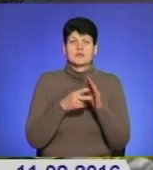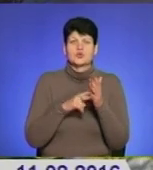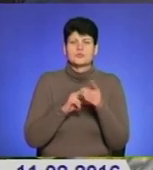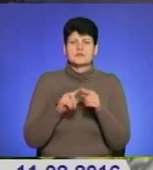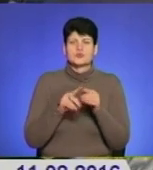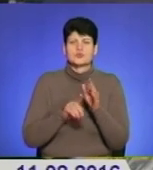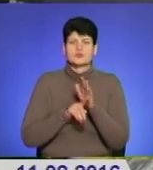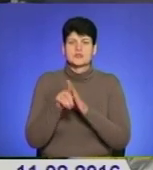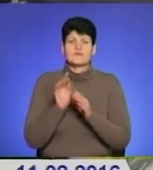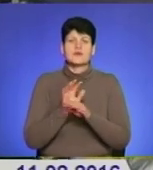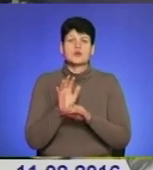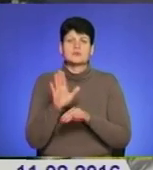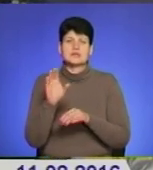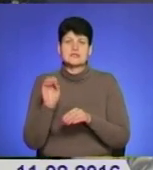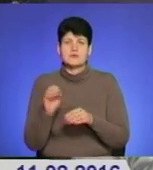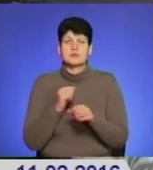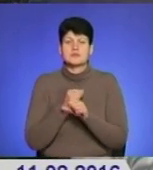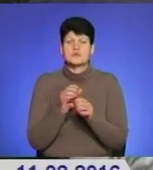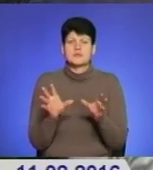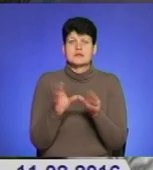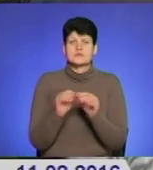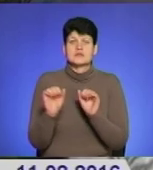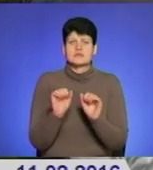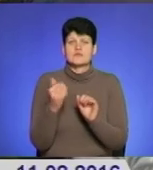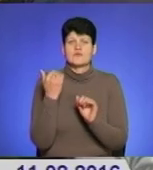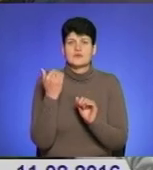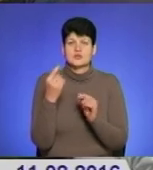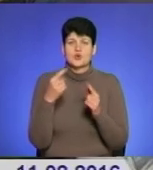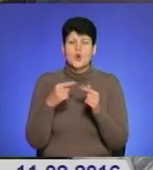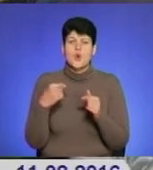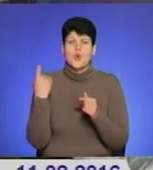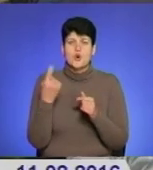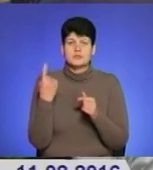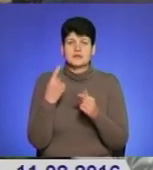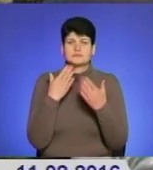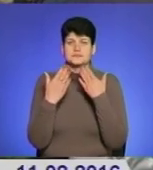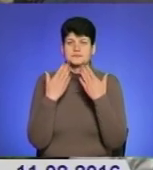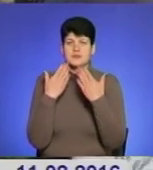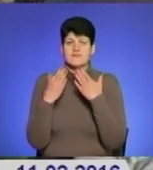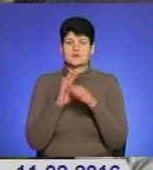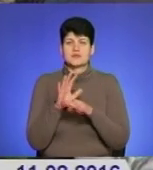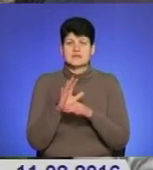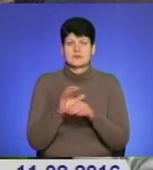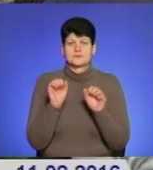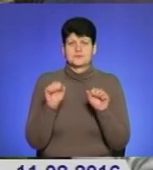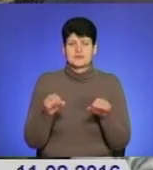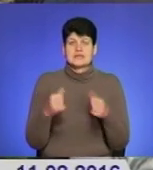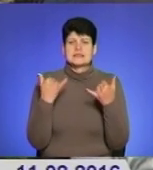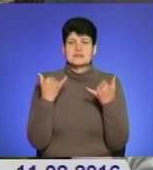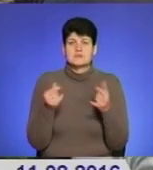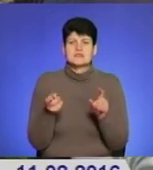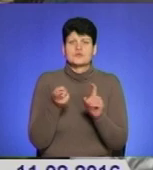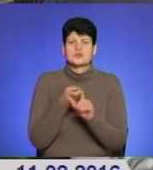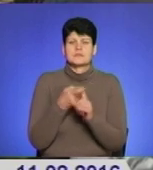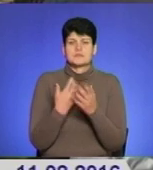розпочнемо виробництво. Ми співпрацюємо з керівництвом вашої області та ведемо перемовини щодо будівництва потужностей. Вже зараз ми залучили